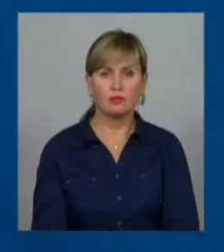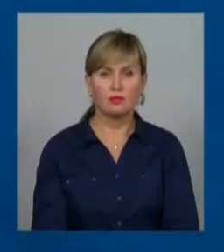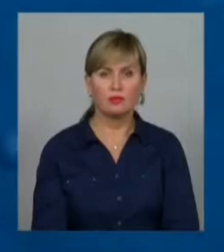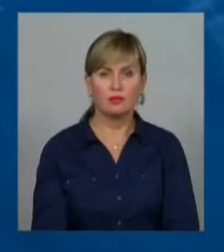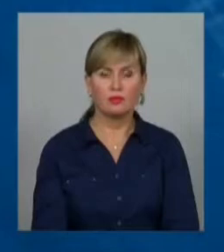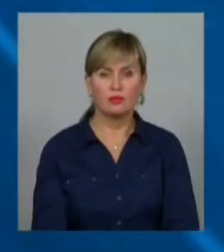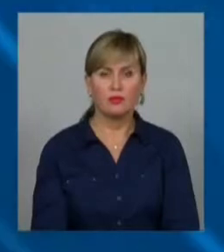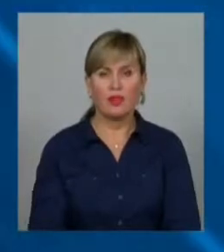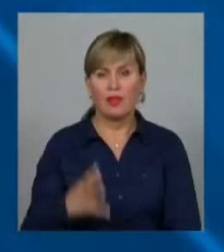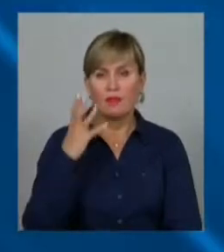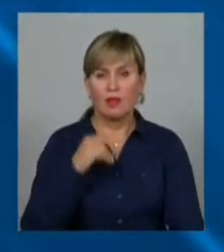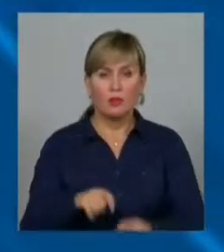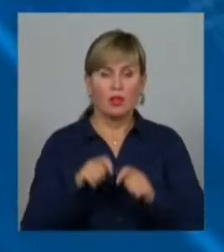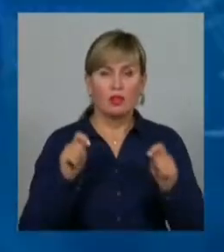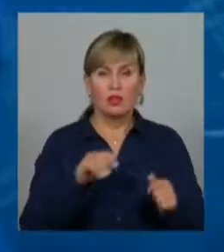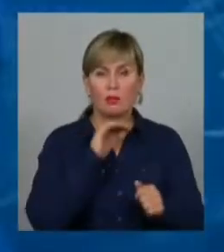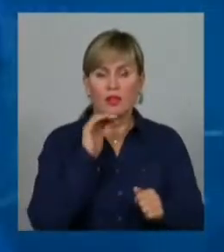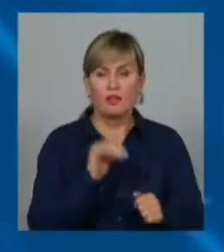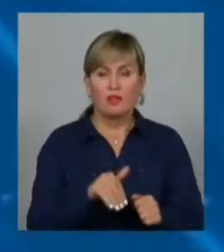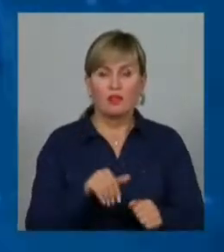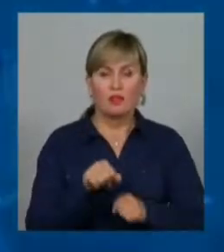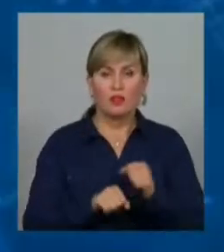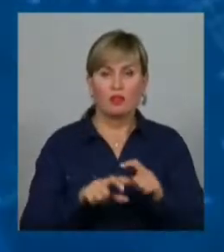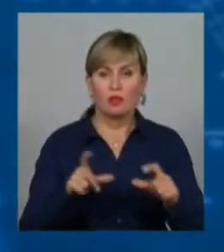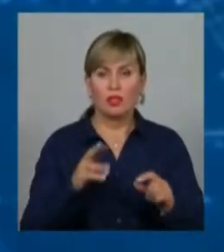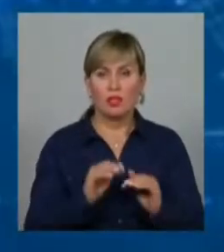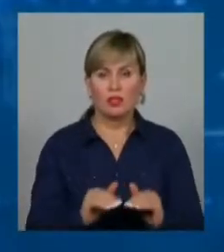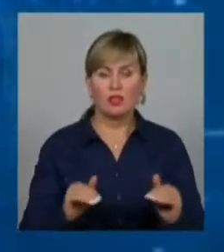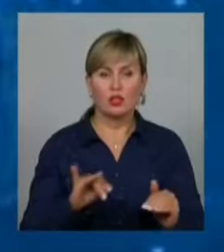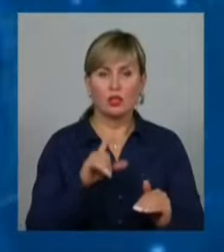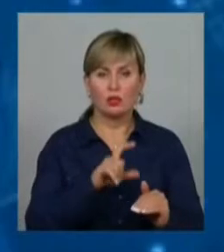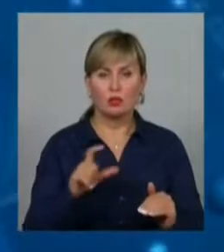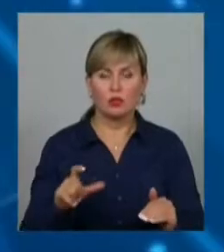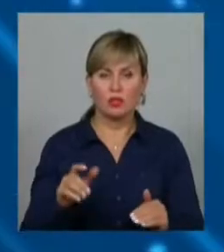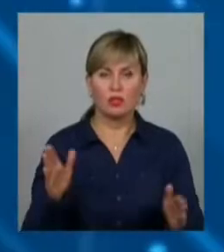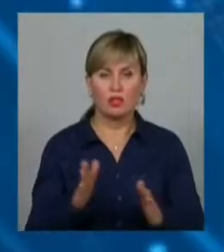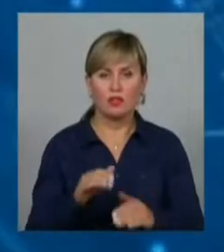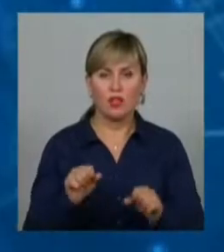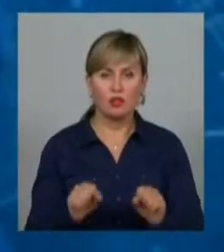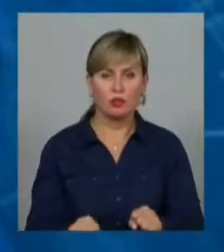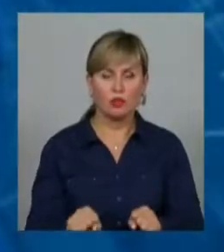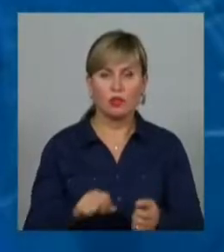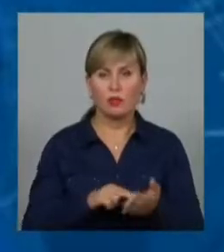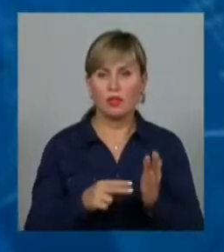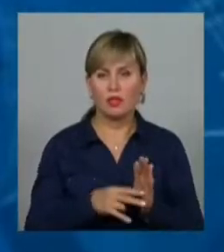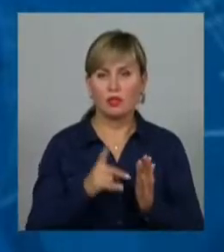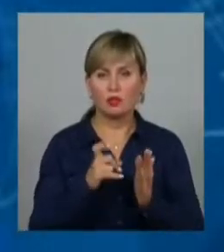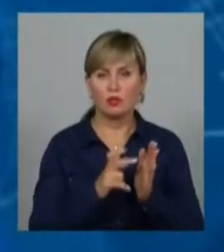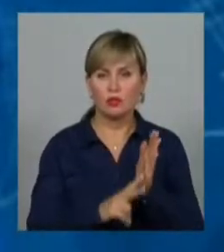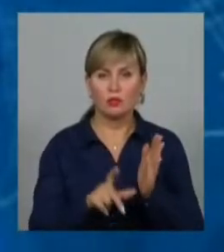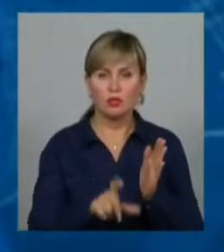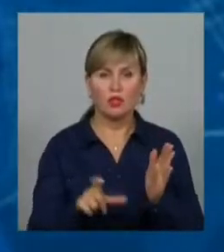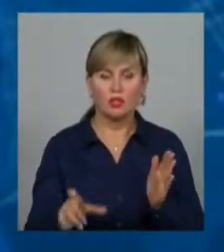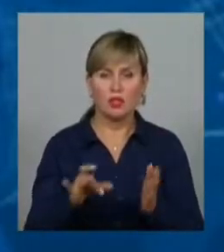в алматы открыли профессиональную вела школу для детей и людей с ограниченными возможностями она рассчитана на 180 человек